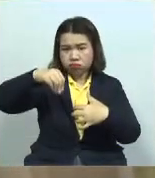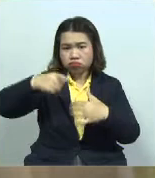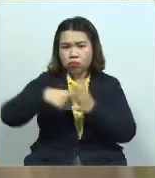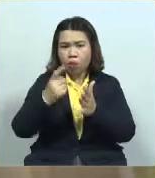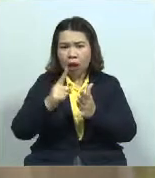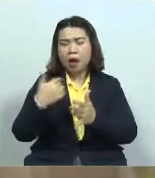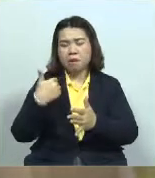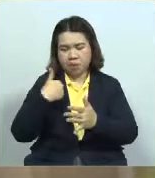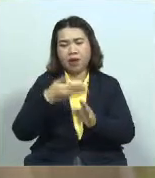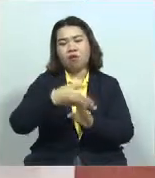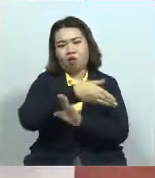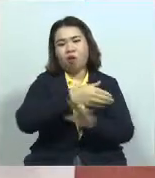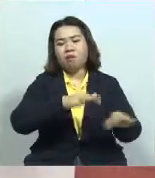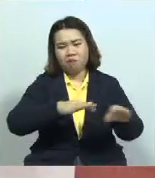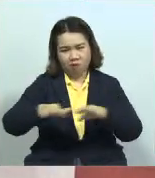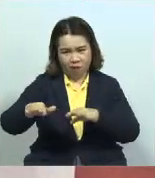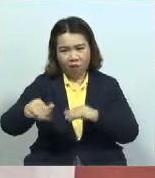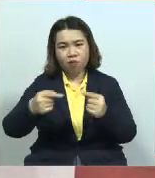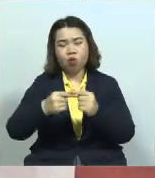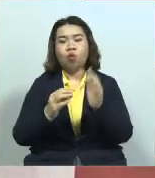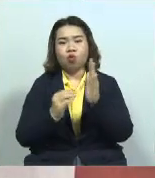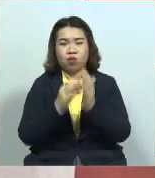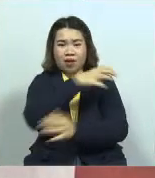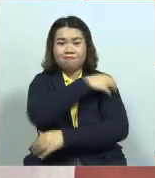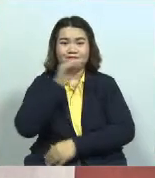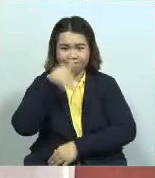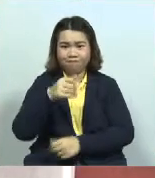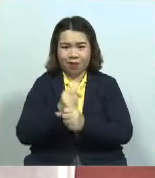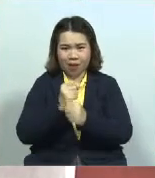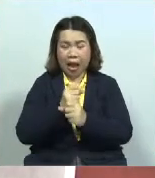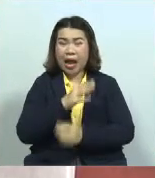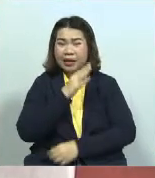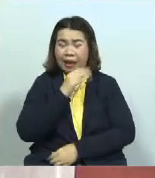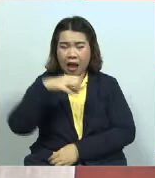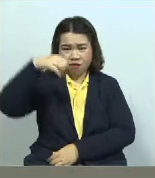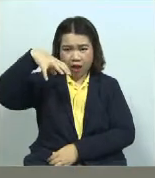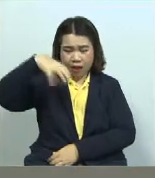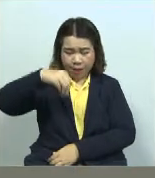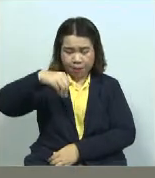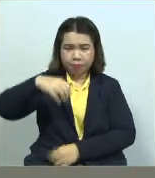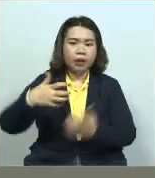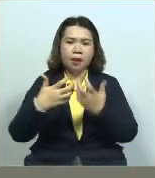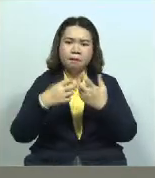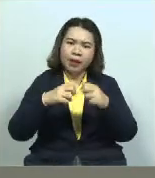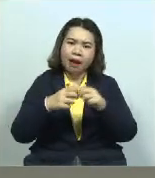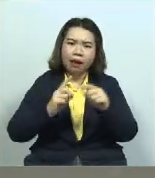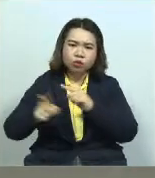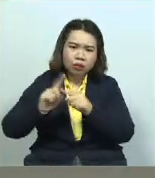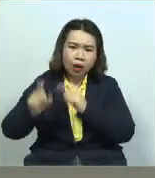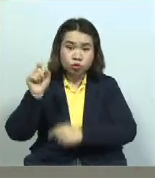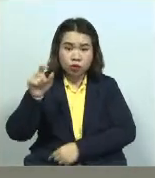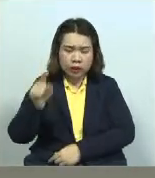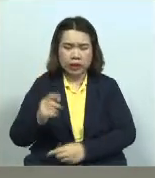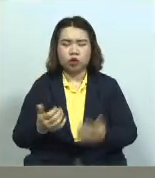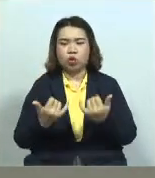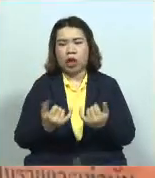ในมาตรการเตรียมความพร้อมของกรุงเทพมหานครเมื่อเกิดไฟฟ้าดับหรือเหตุการณ์ฉุกเฉินซึ่งปัจจุบัน